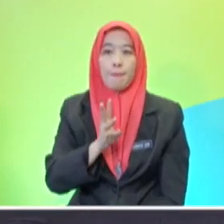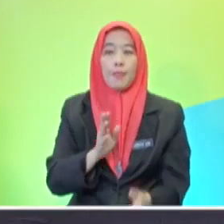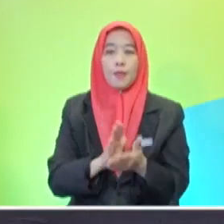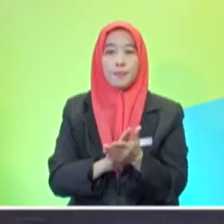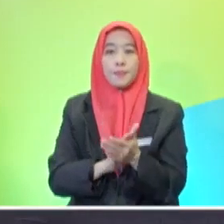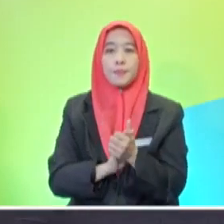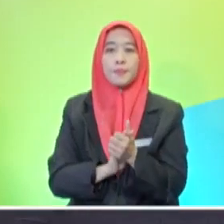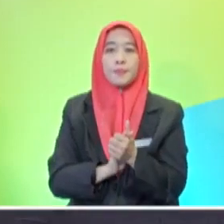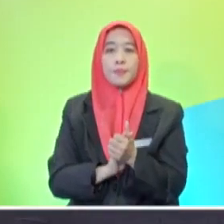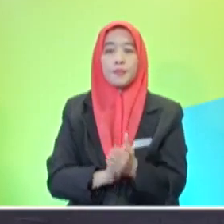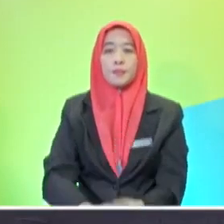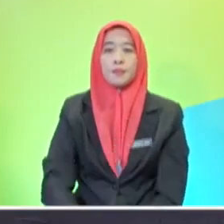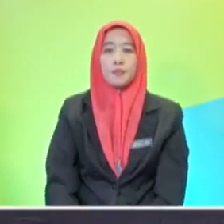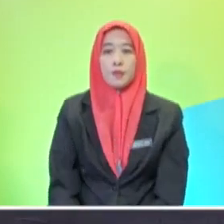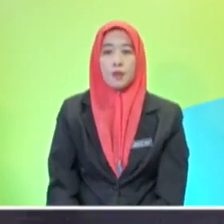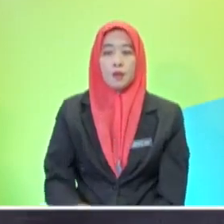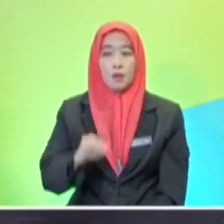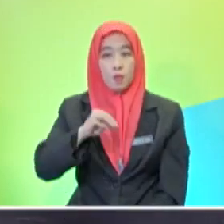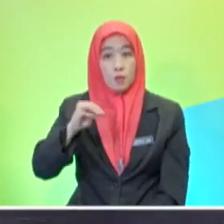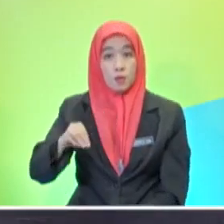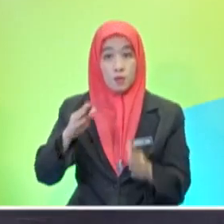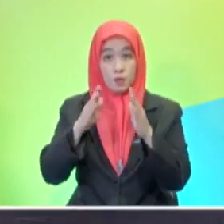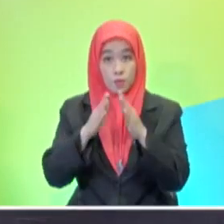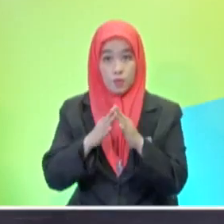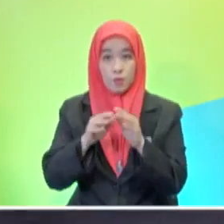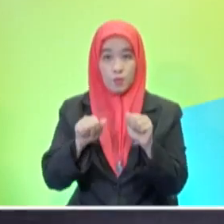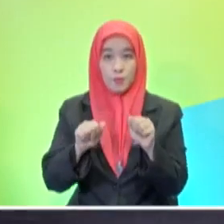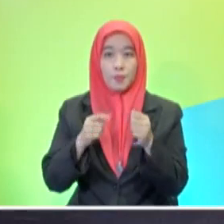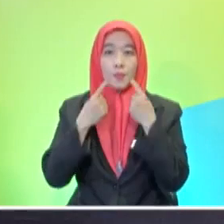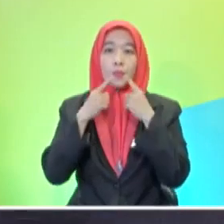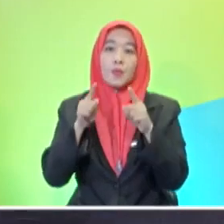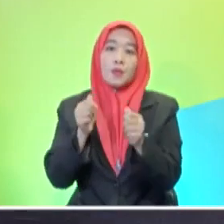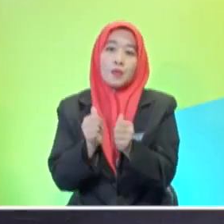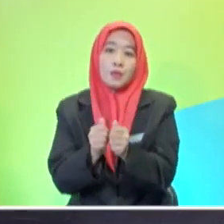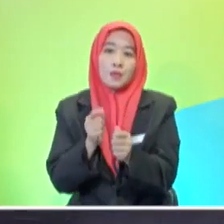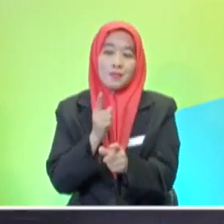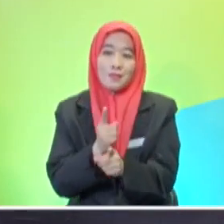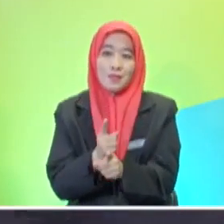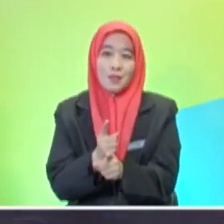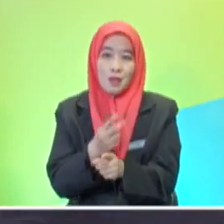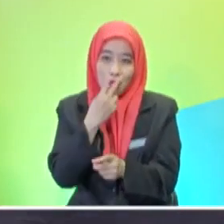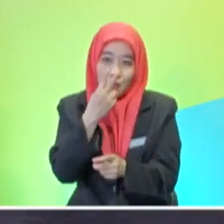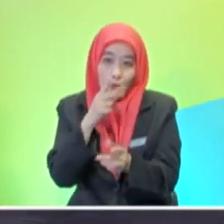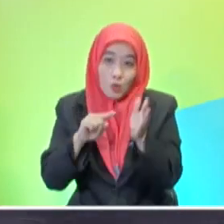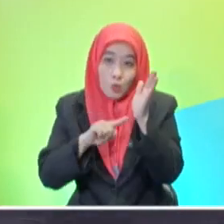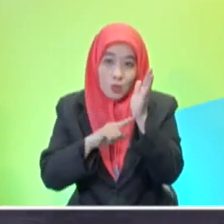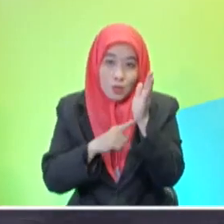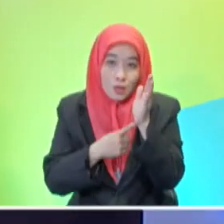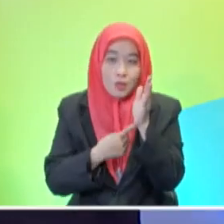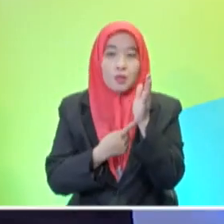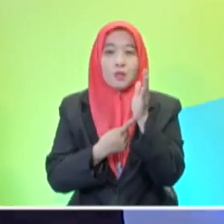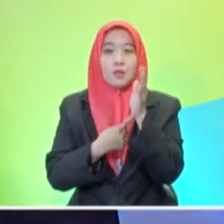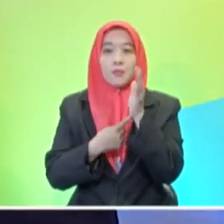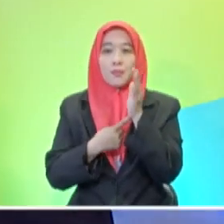dulu. Bagus. Yeay. Murid-murid kat rumah pun mesti dapat jawab dengan betul kan? Jadi, semak dulu eh. Yeah. Okey.